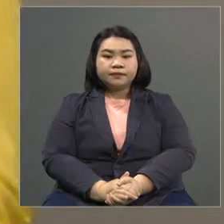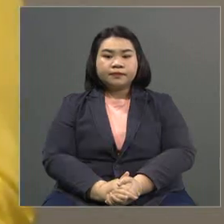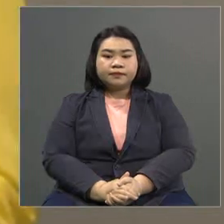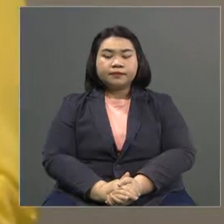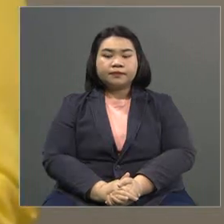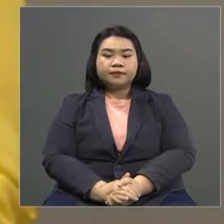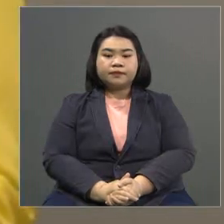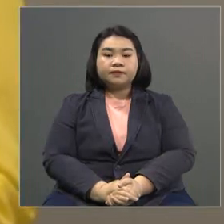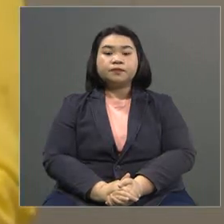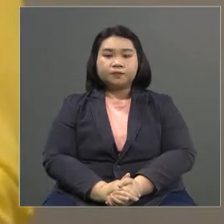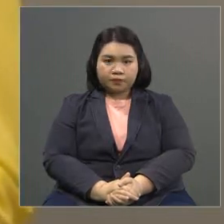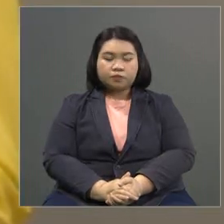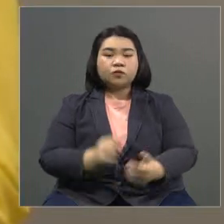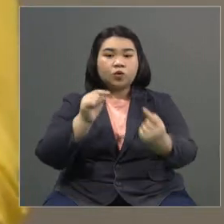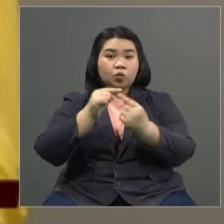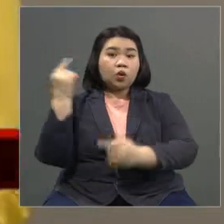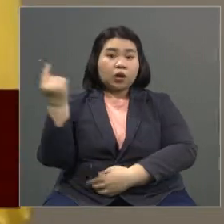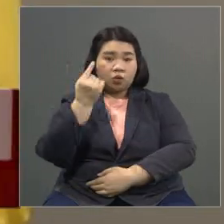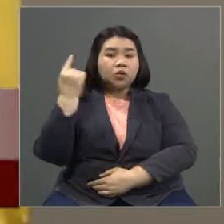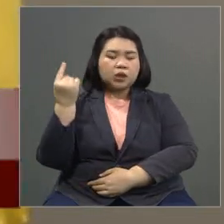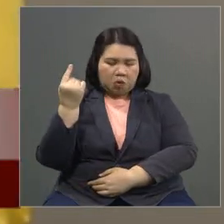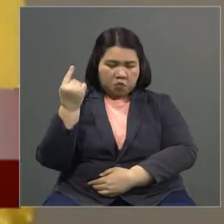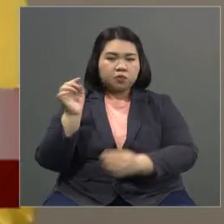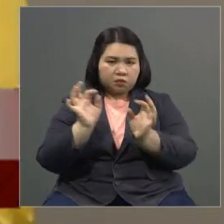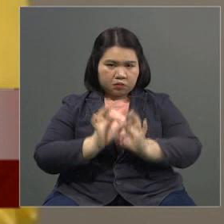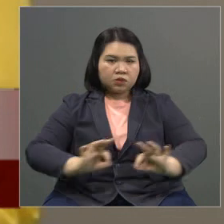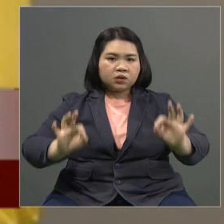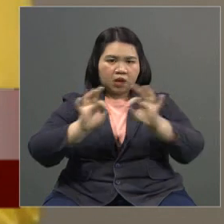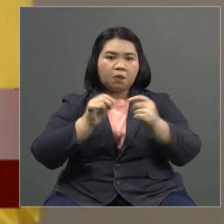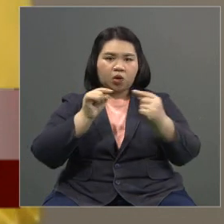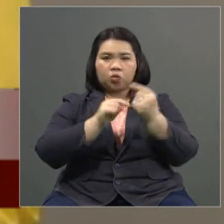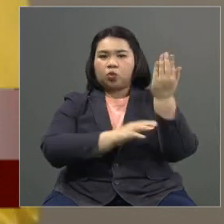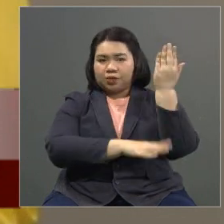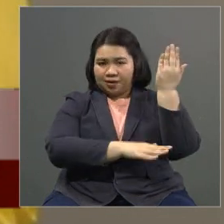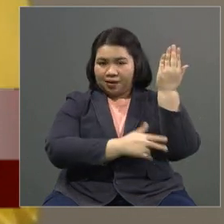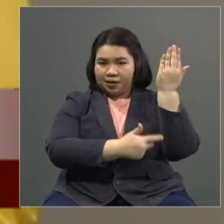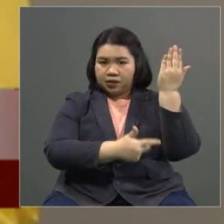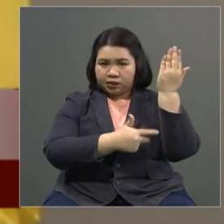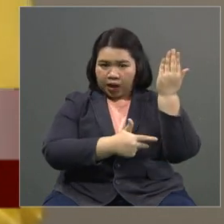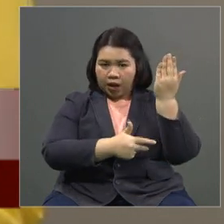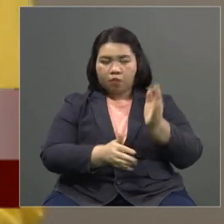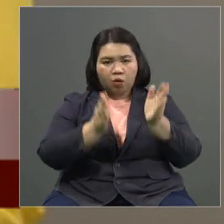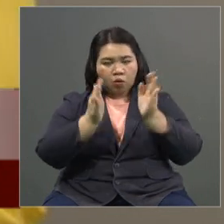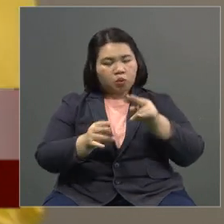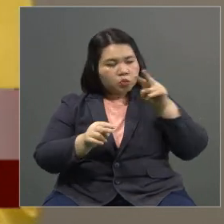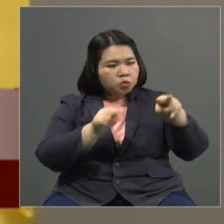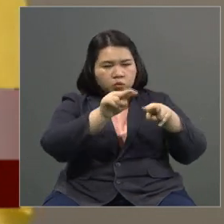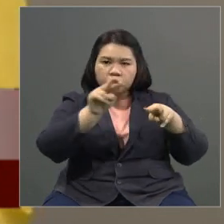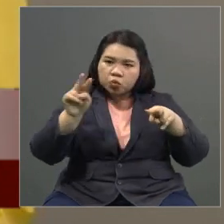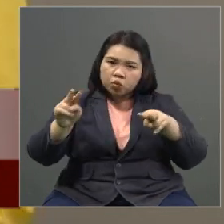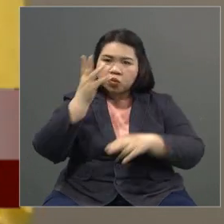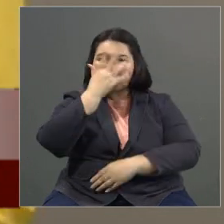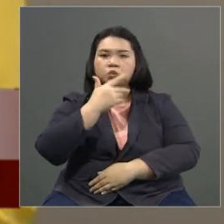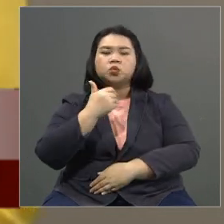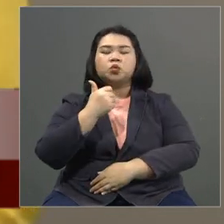เศรษฐกิจการท่องเที่ยวนะครับก็ถึงว่าเป็นเรื่องสำคัญนะครับการเดินทางมาท่องเที่ยวมาชื่นชมสิ่งที่สวยงามและเชื่อมสัมพันธ์ระหว่าง